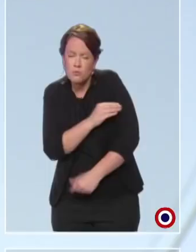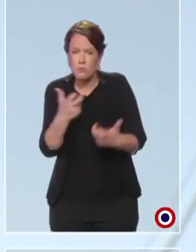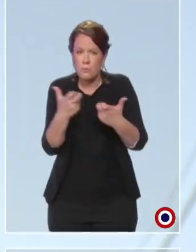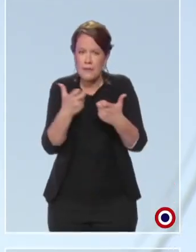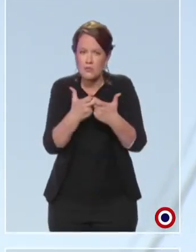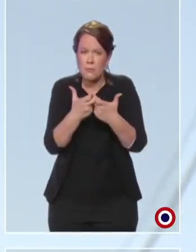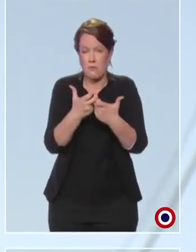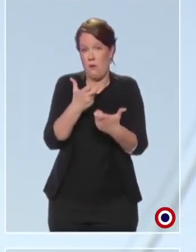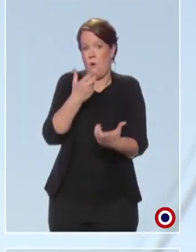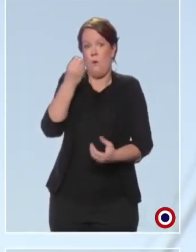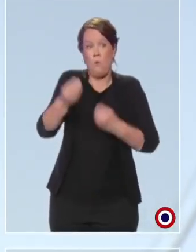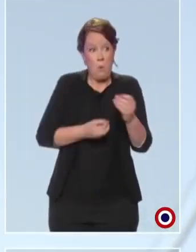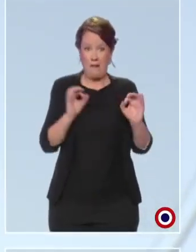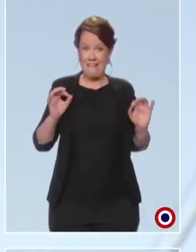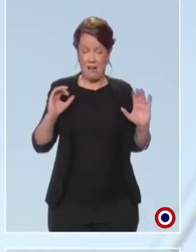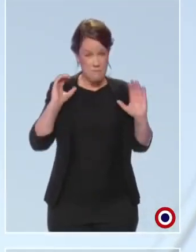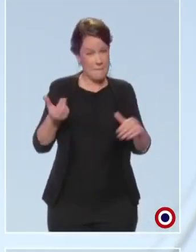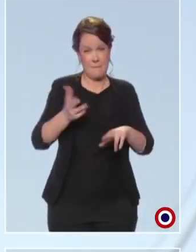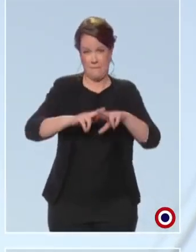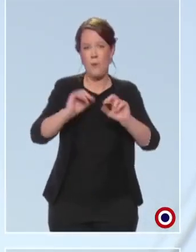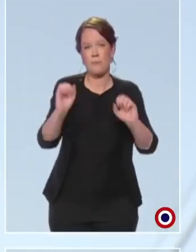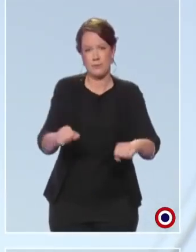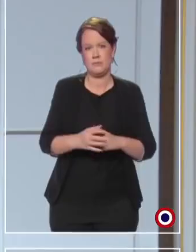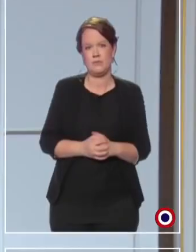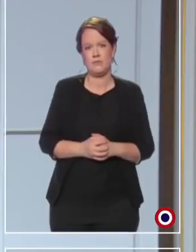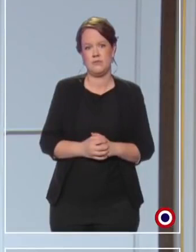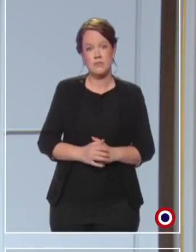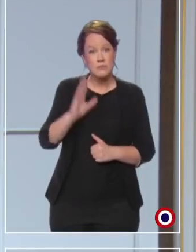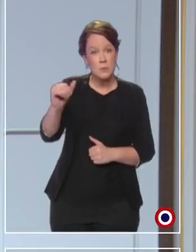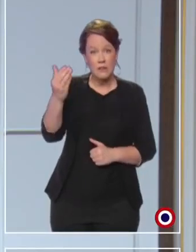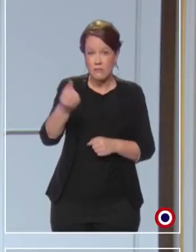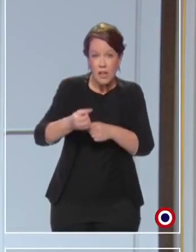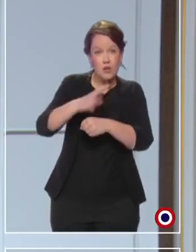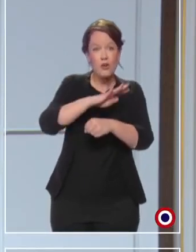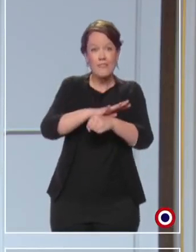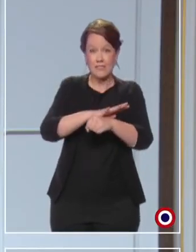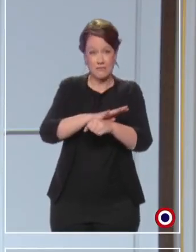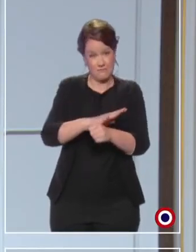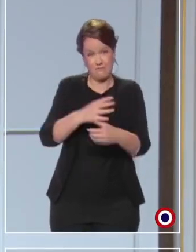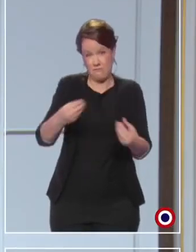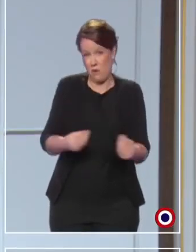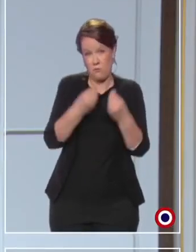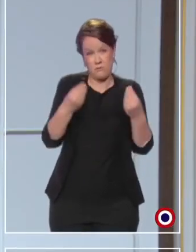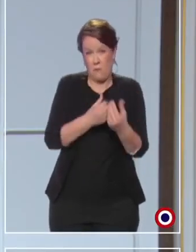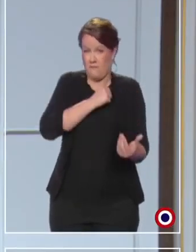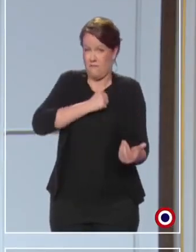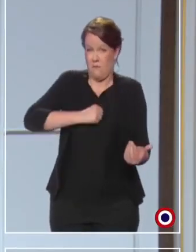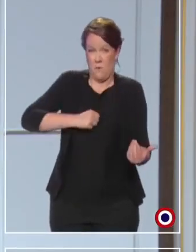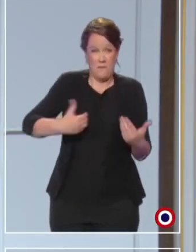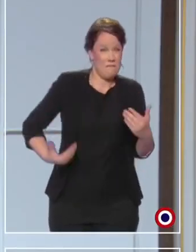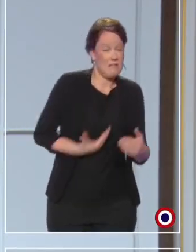mourir et ils frappent de manière très injuste encore plus dans les milieux les plus précaires les plus pauvres